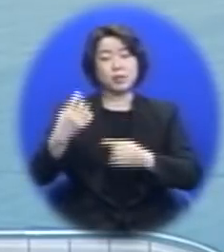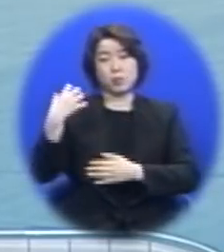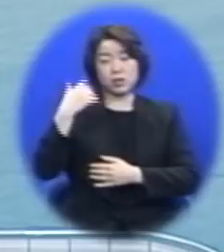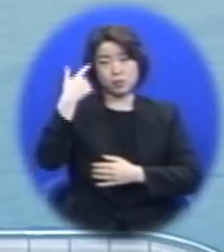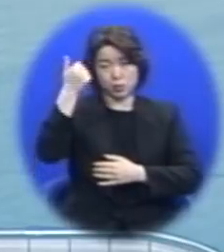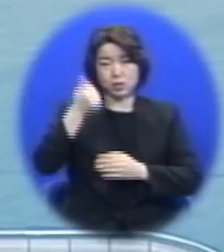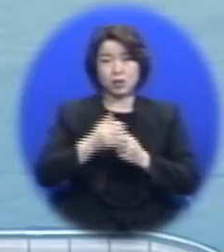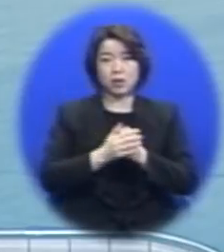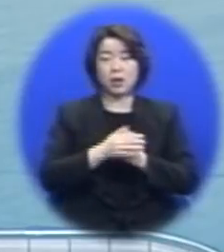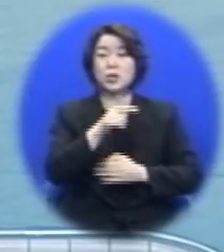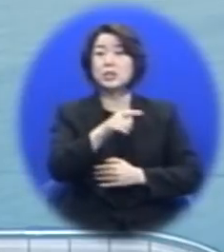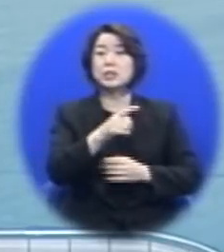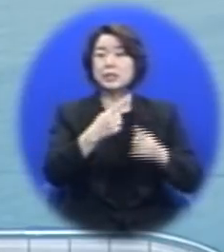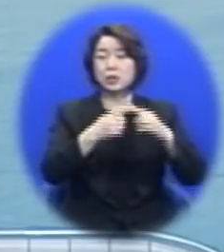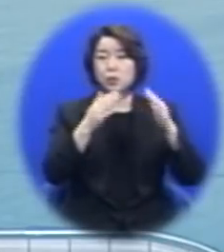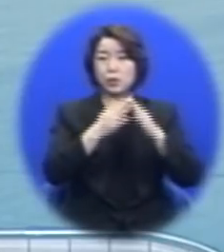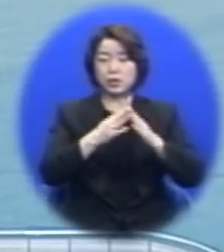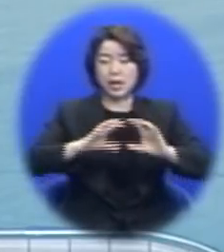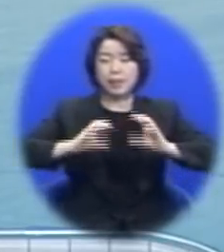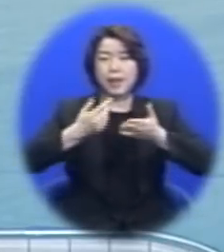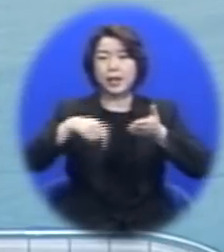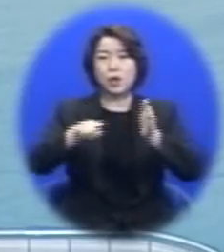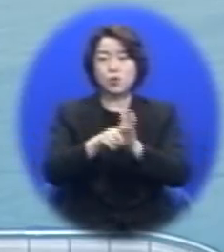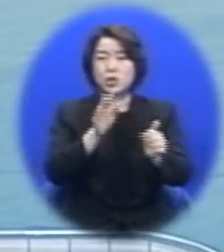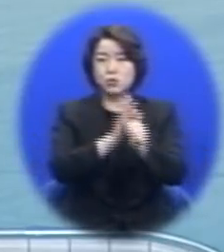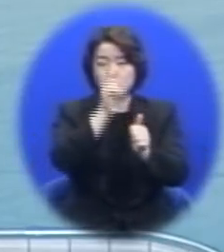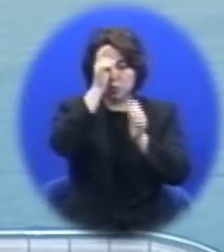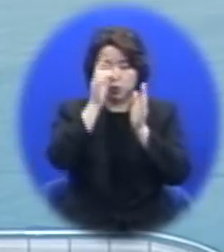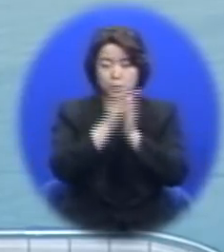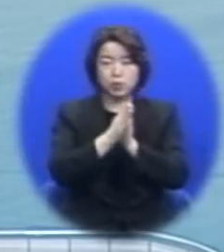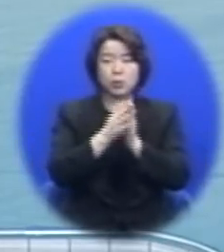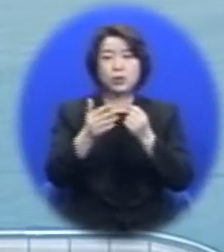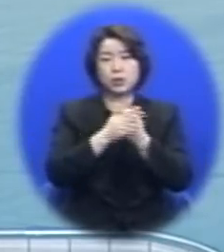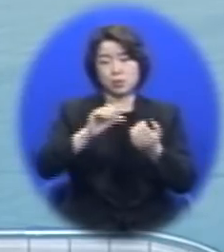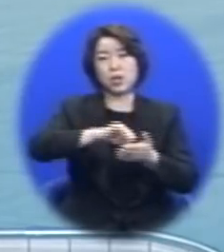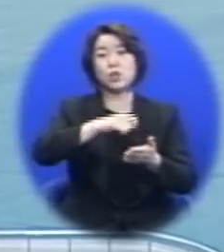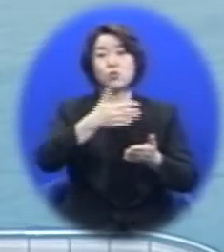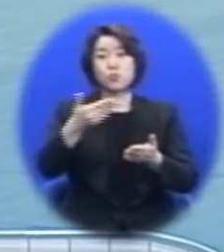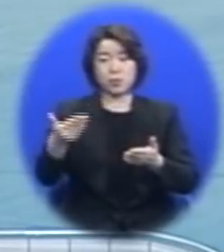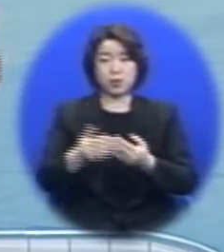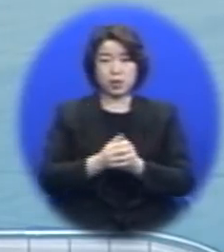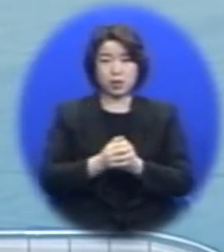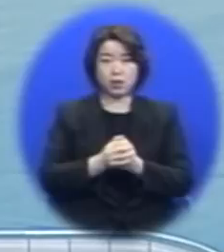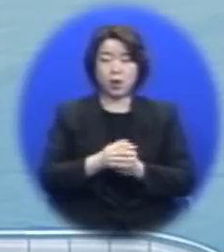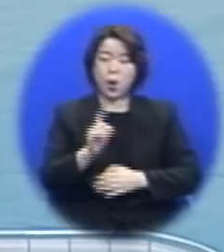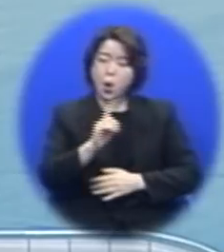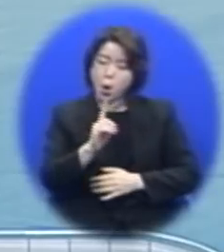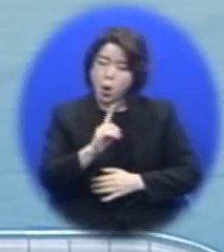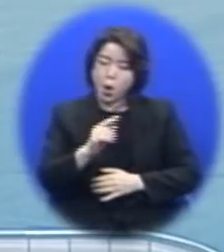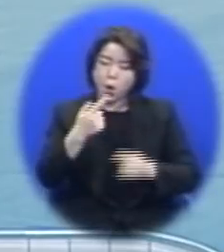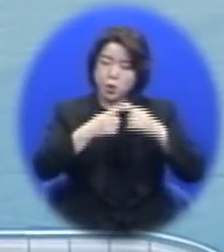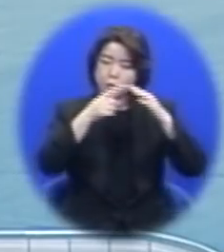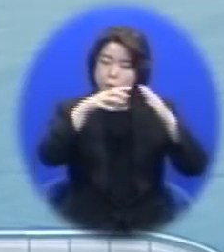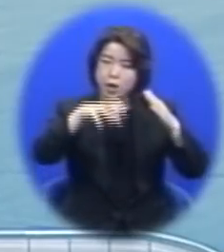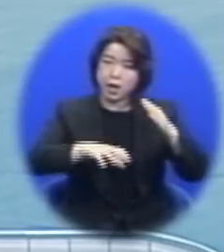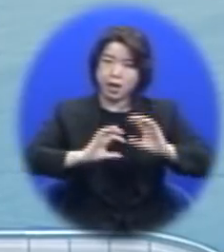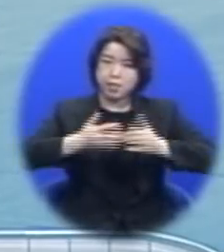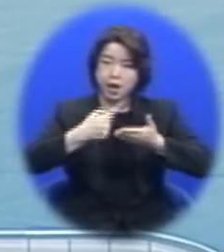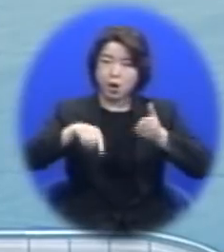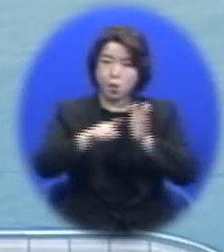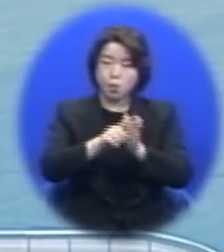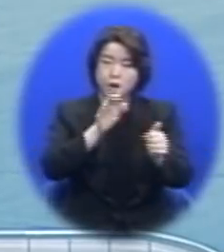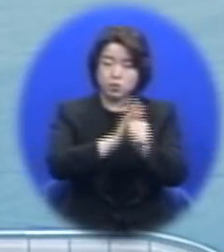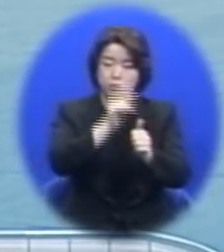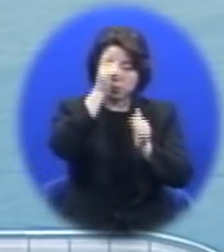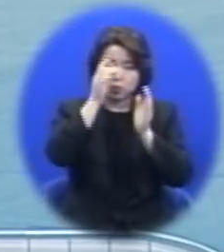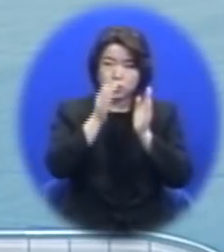중보기도로 유명한 교회입니다. 이 목사님이 어떻게 그렇게 나라를 위한 중보기도를 교회에서 하게 됐는지를